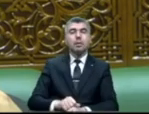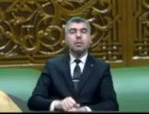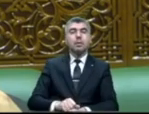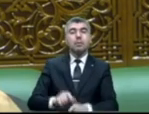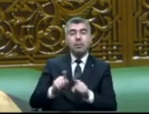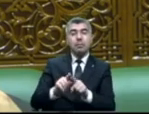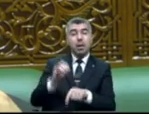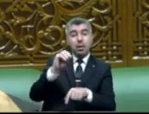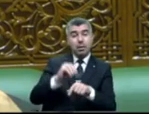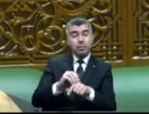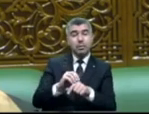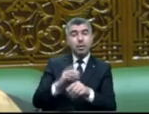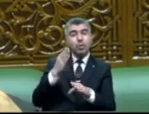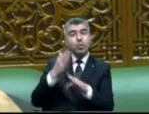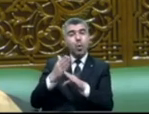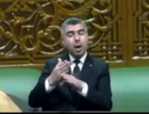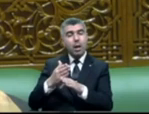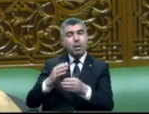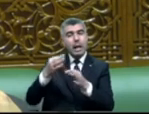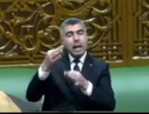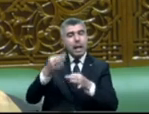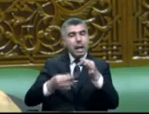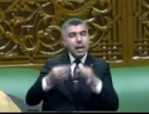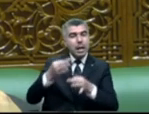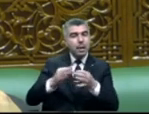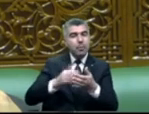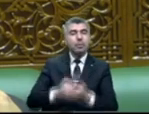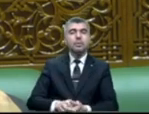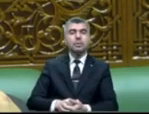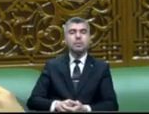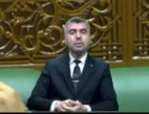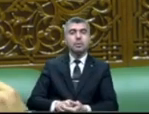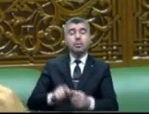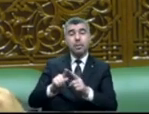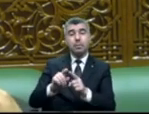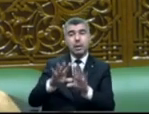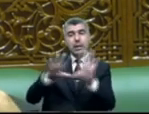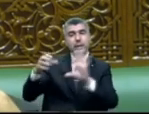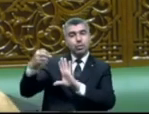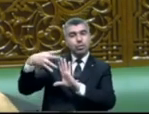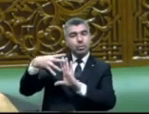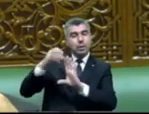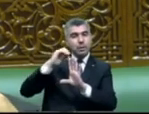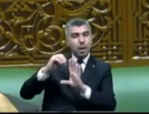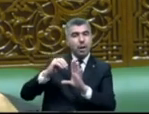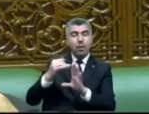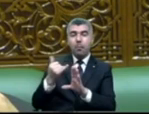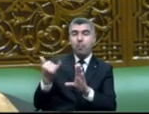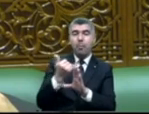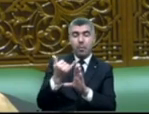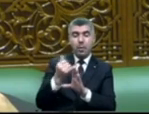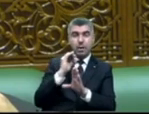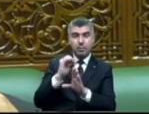الفلاحية وعلى رأسها الشمندر والحليب والحبوب، دعم عوامل الإنتاج على رأسها الطاقة الشمسية خاصة المستعملة